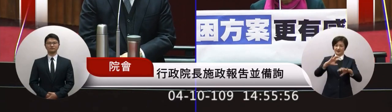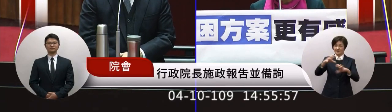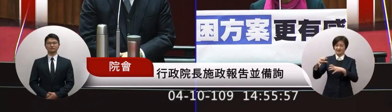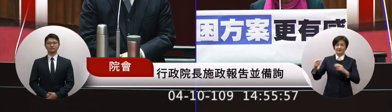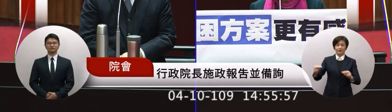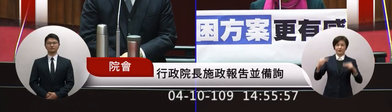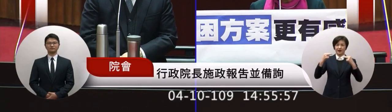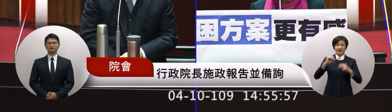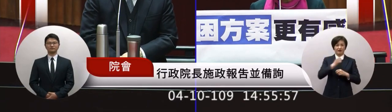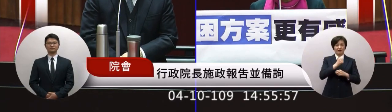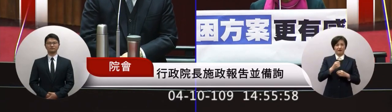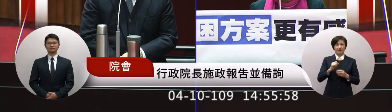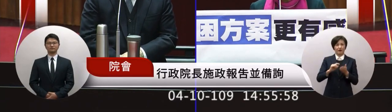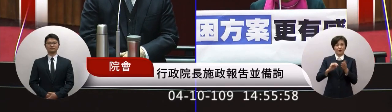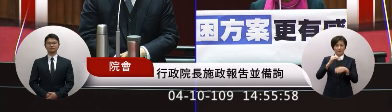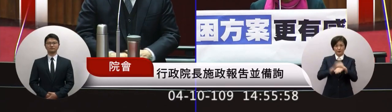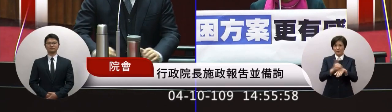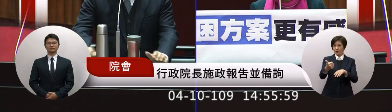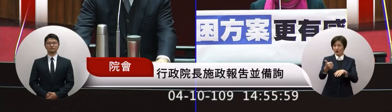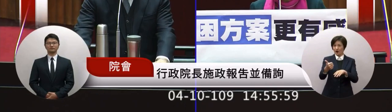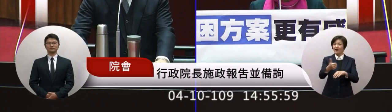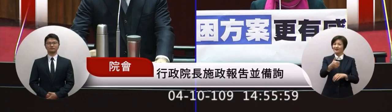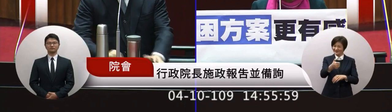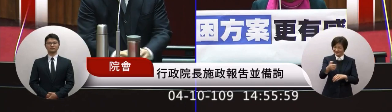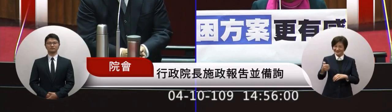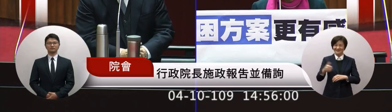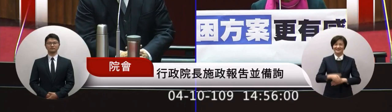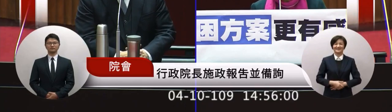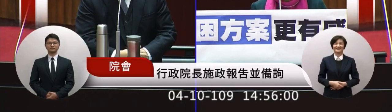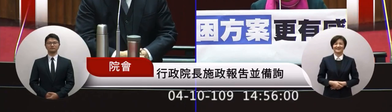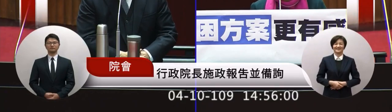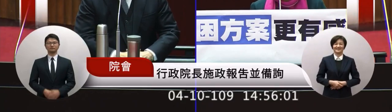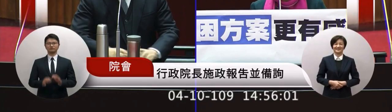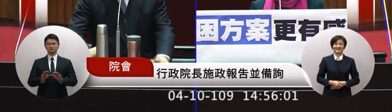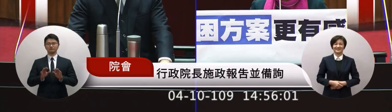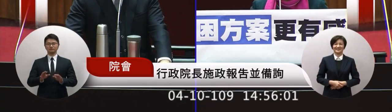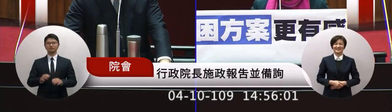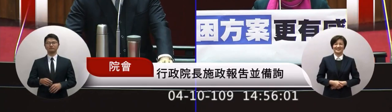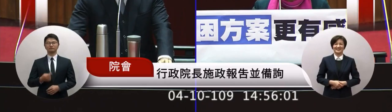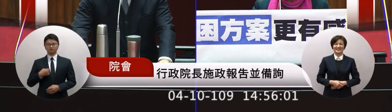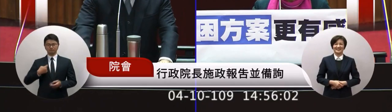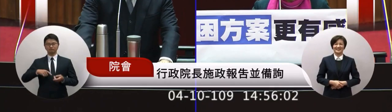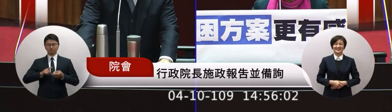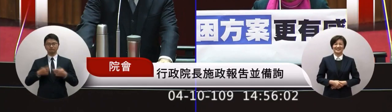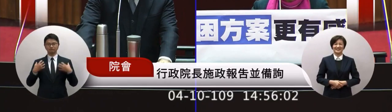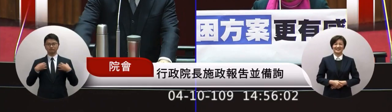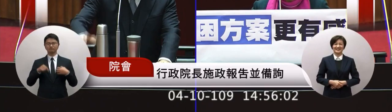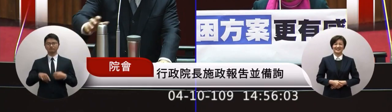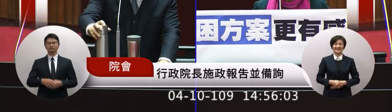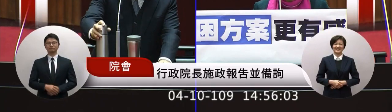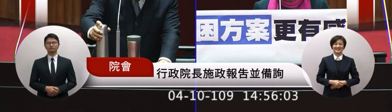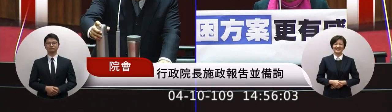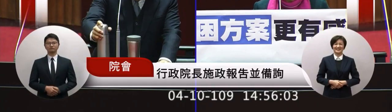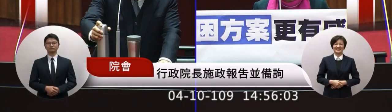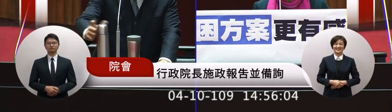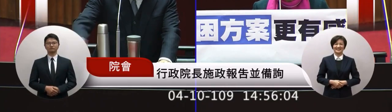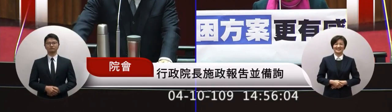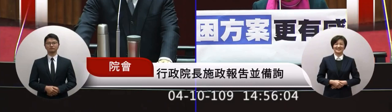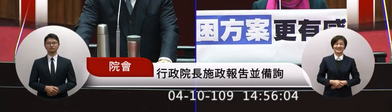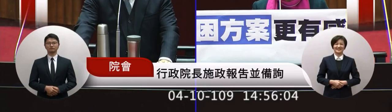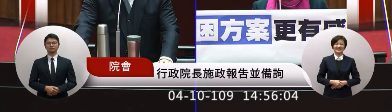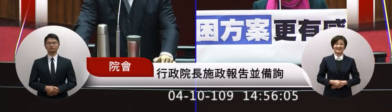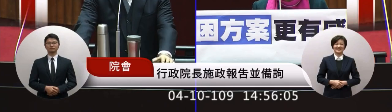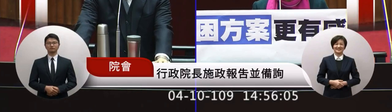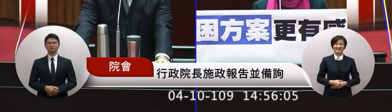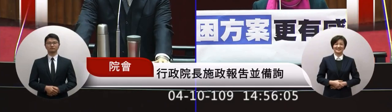嘅实力，谢谢，感谢。 唔是客气，我应该很多嘅保